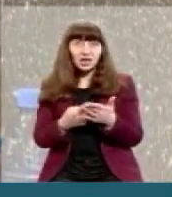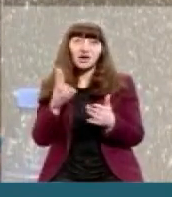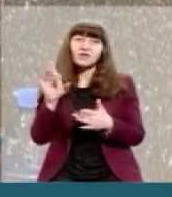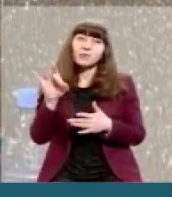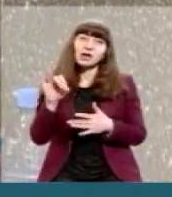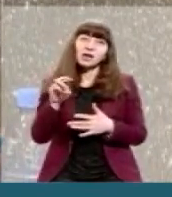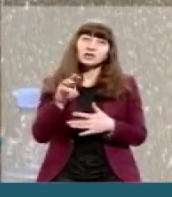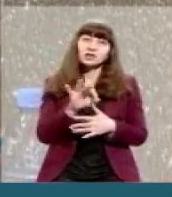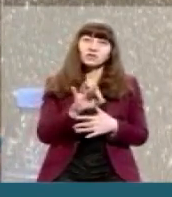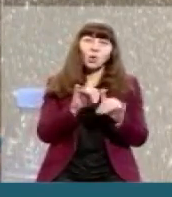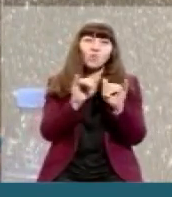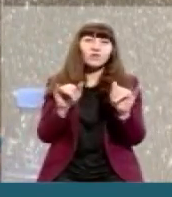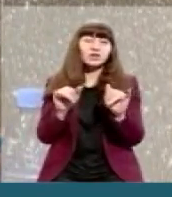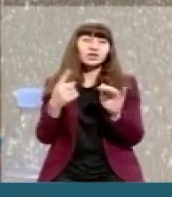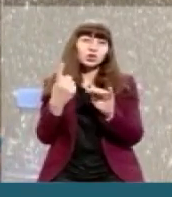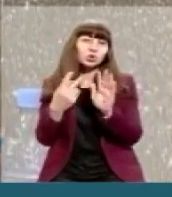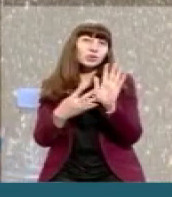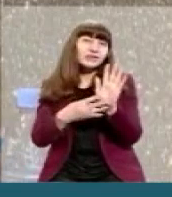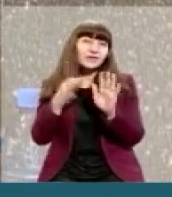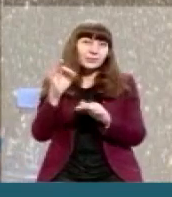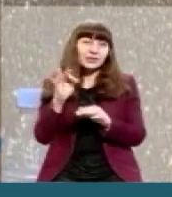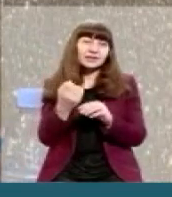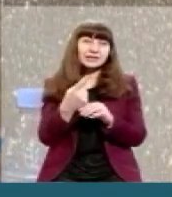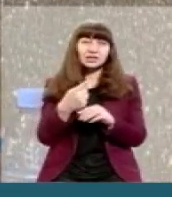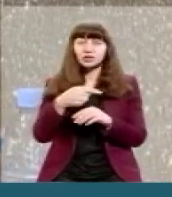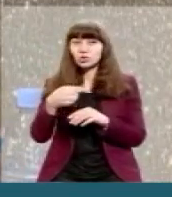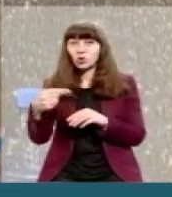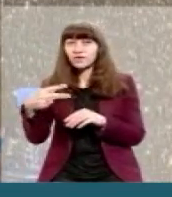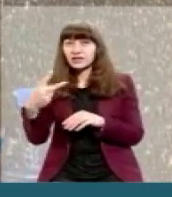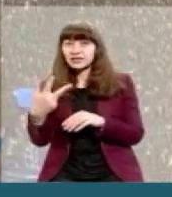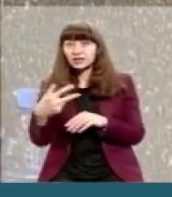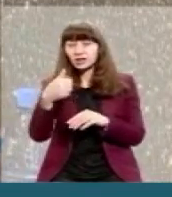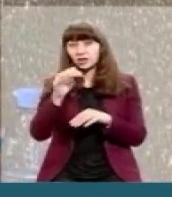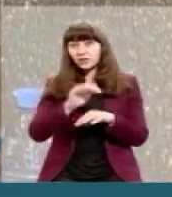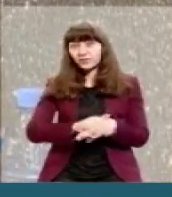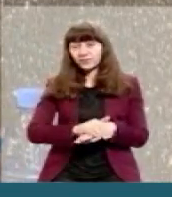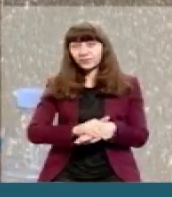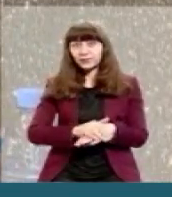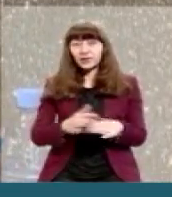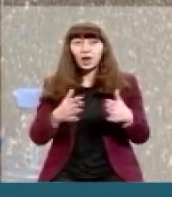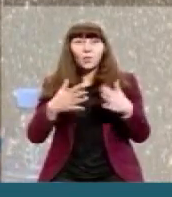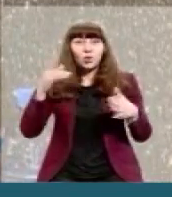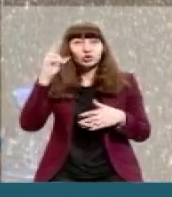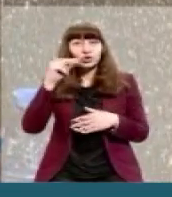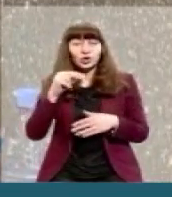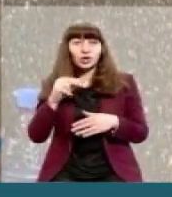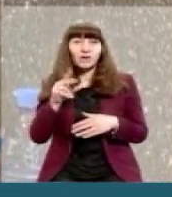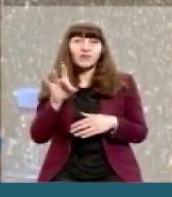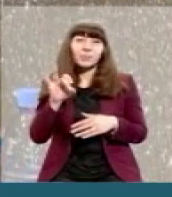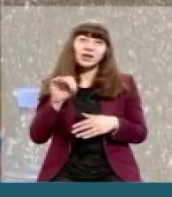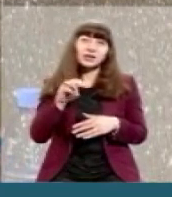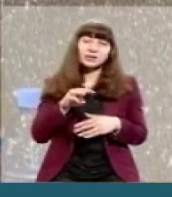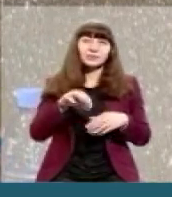вымогательства увеличились на 109%, это с 11 до 23 фактов. Наибольшее количество